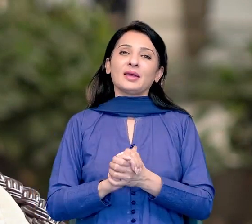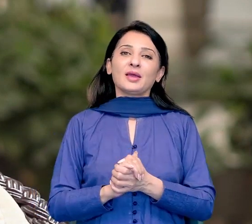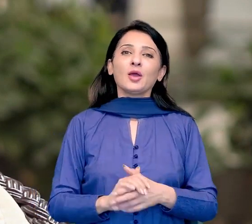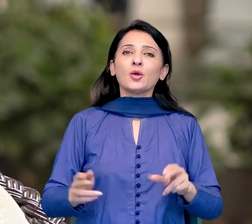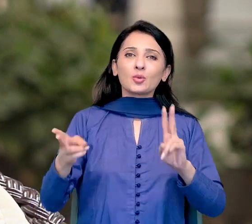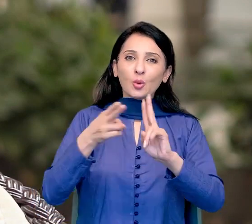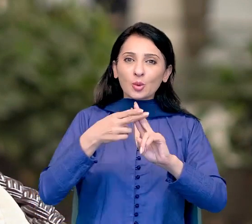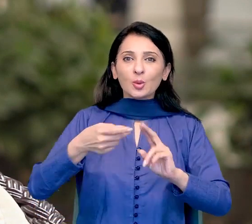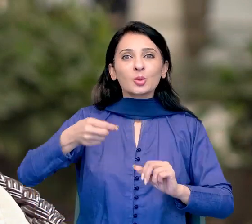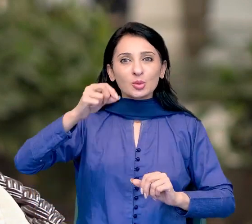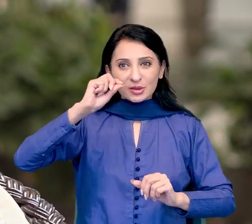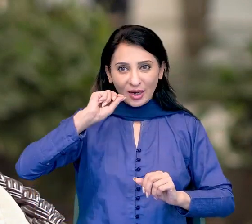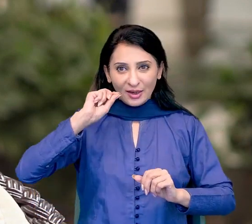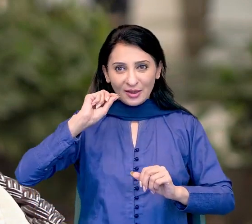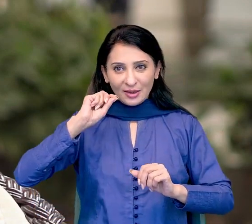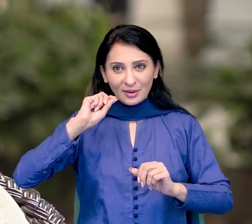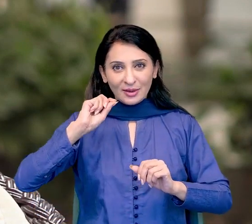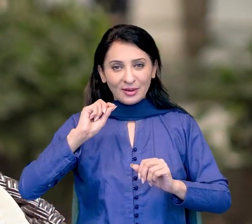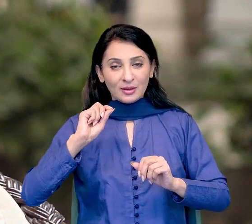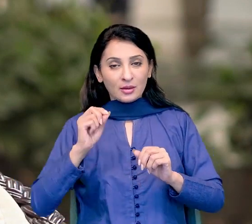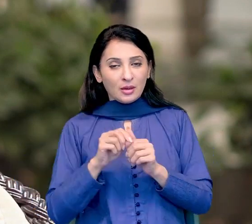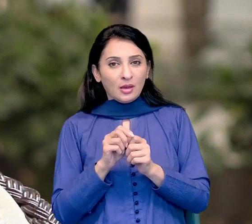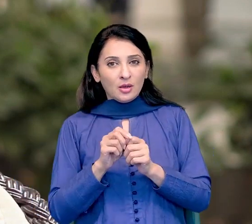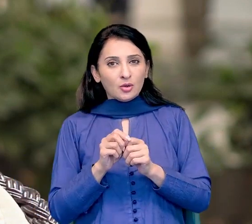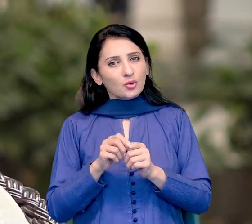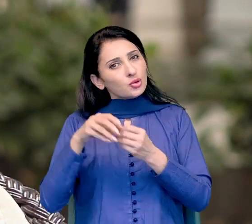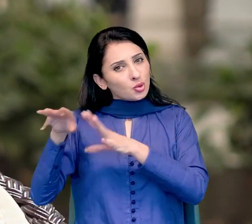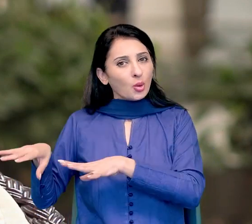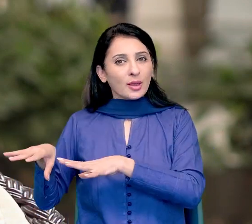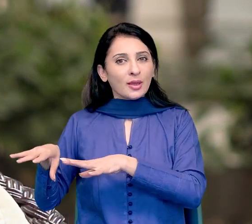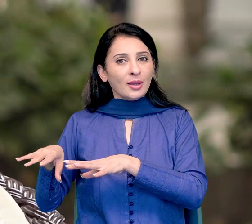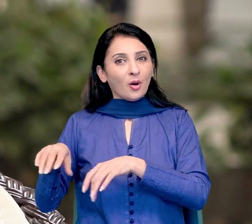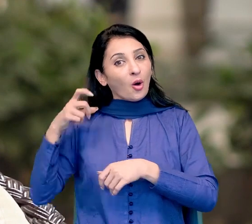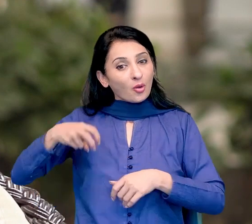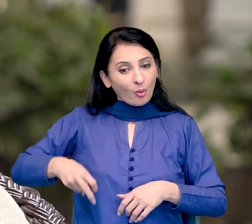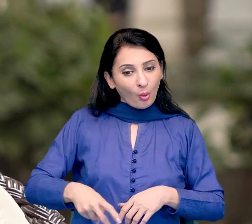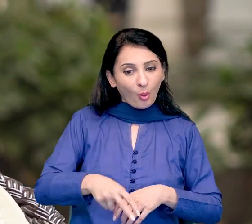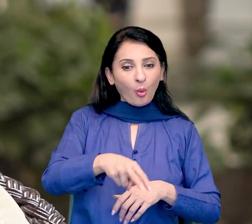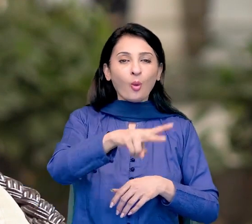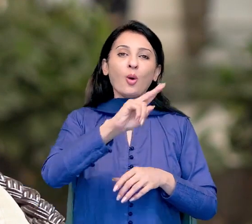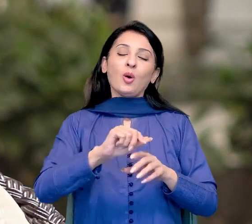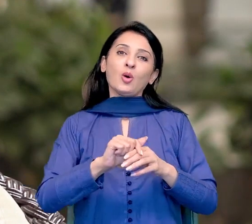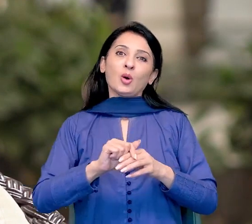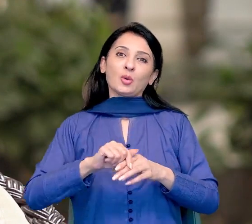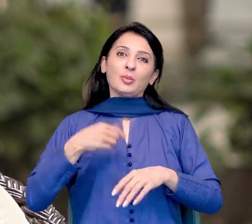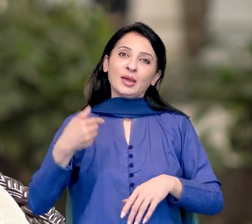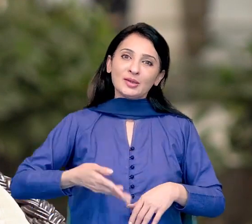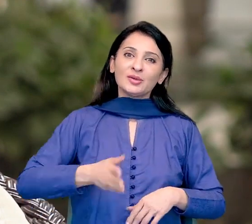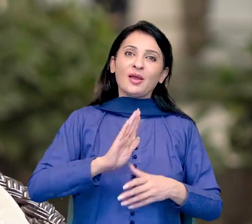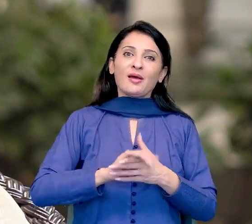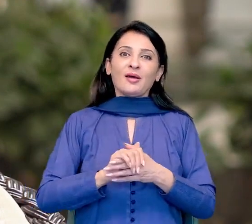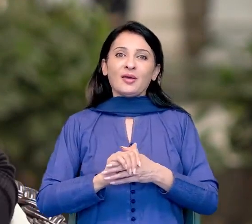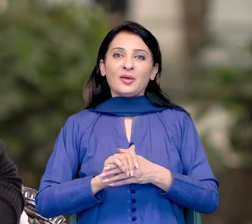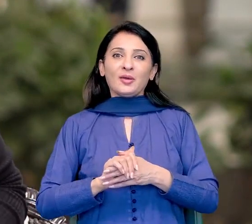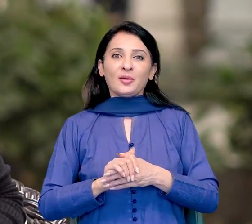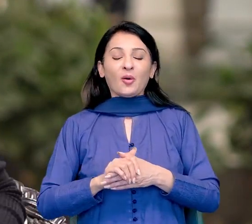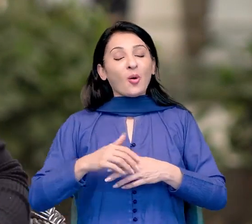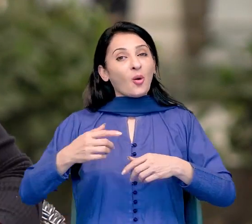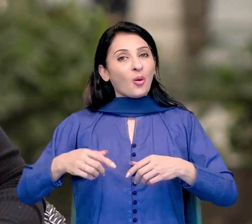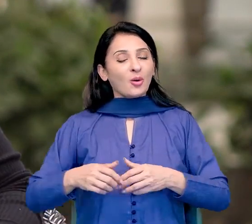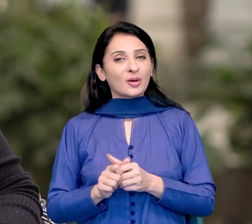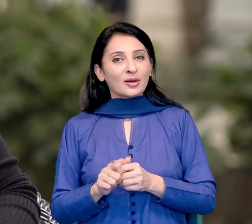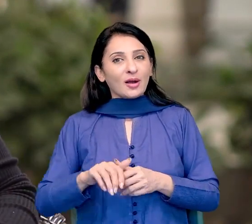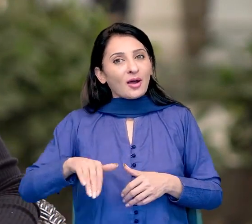بی دوستوں کے ساتھ چائے پہ بلانے کے بجائے ہم کہیں چلو واک پہ چلتے ہیں, لیٹس جسٹ ہیو اے اسپا ڈے انسٹیڈ ٹو